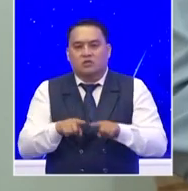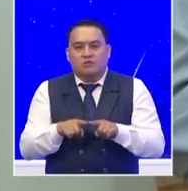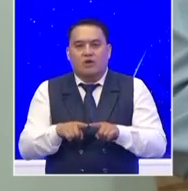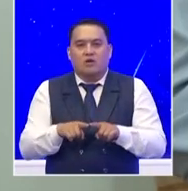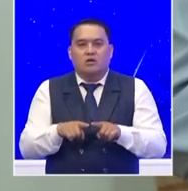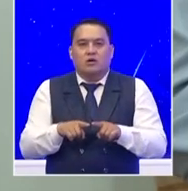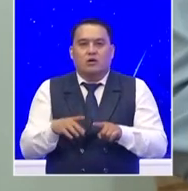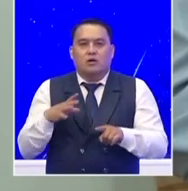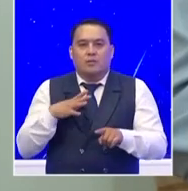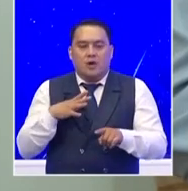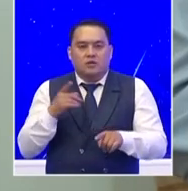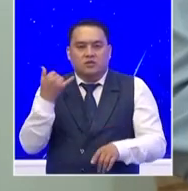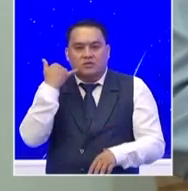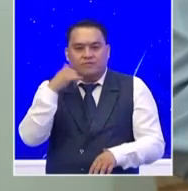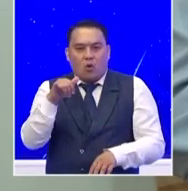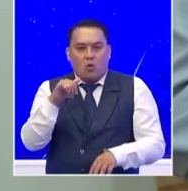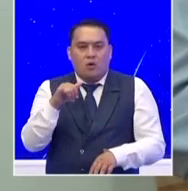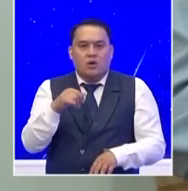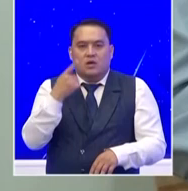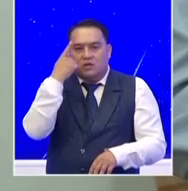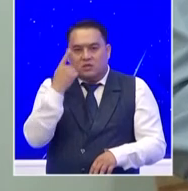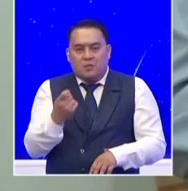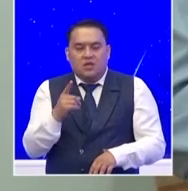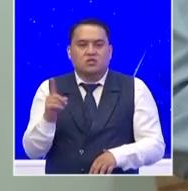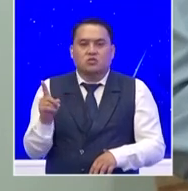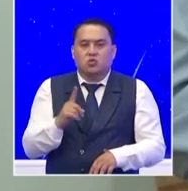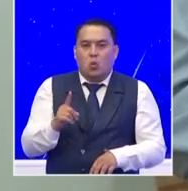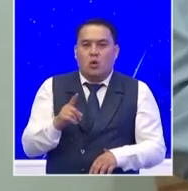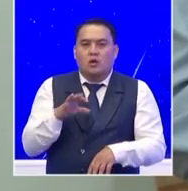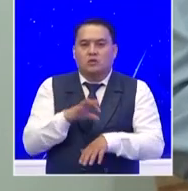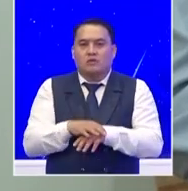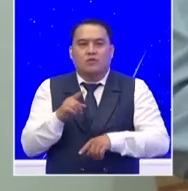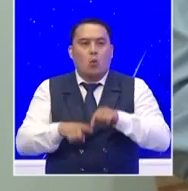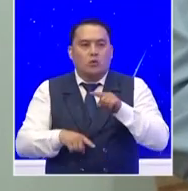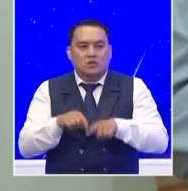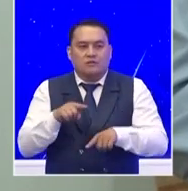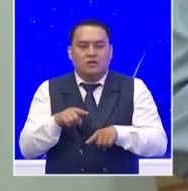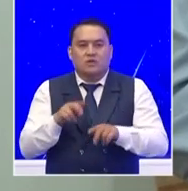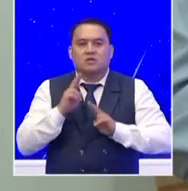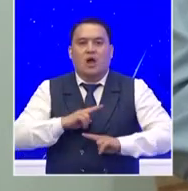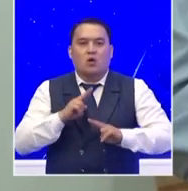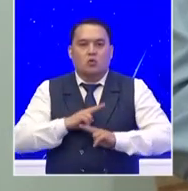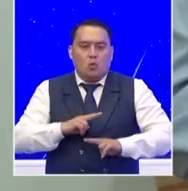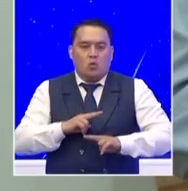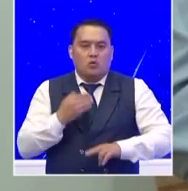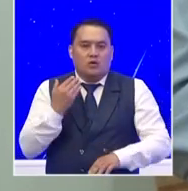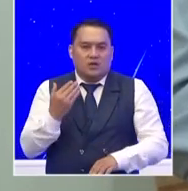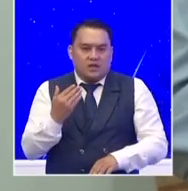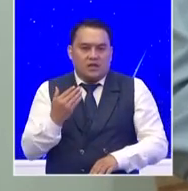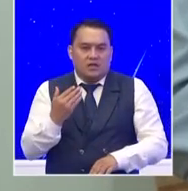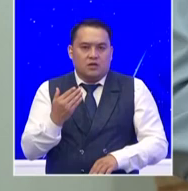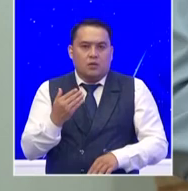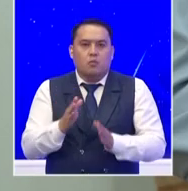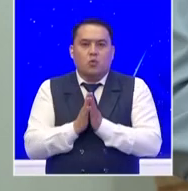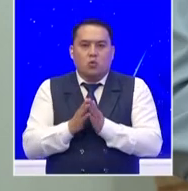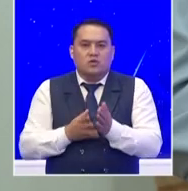также совершает мобильные звонки или смс-сообщения о задержании родственников сотрудниками силовых структур с